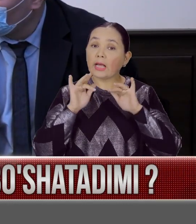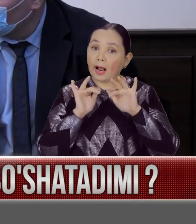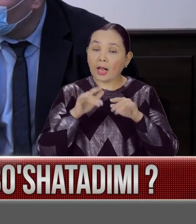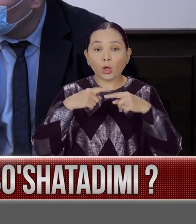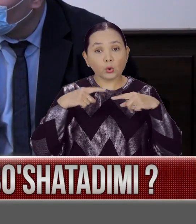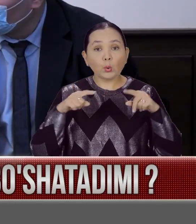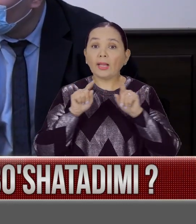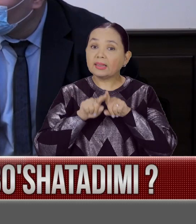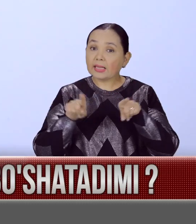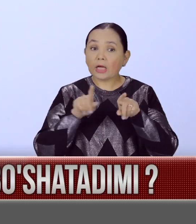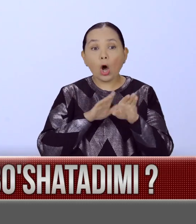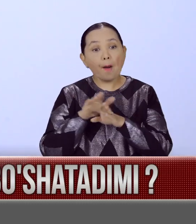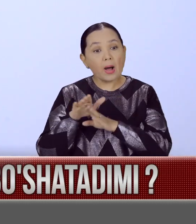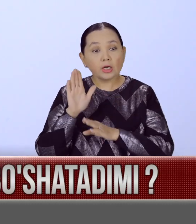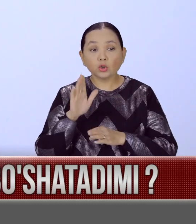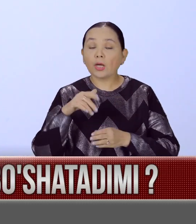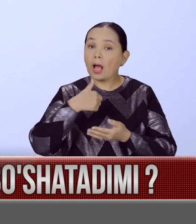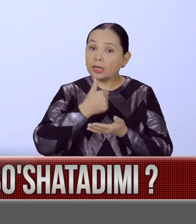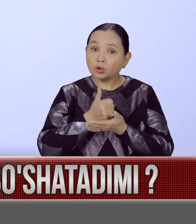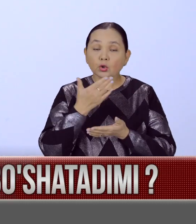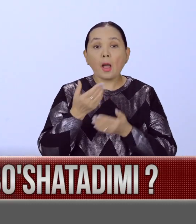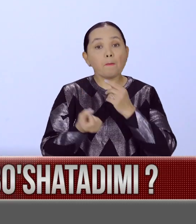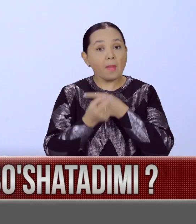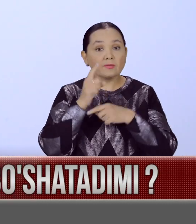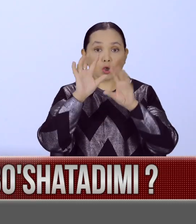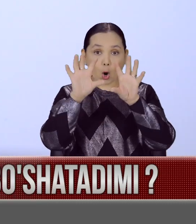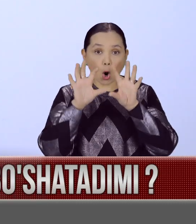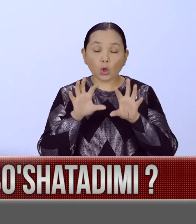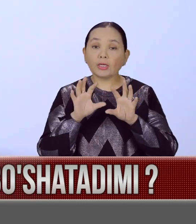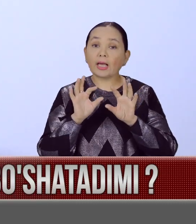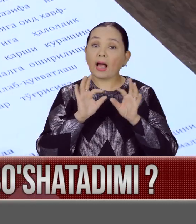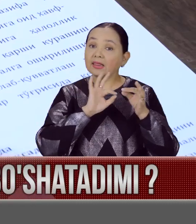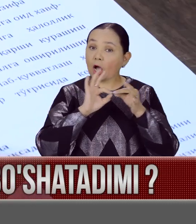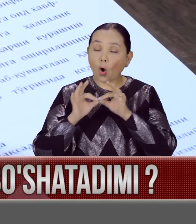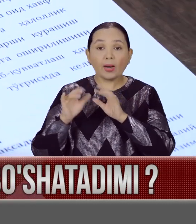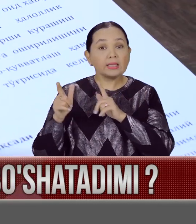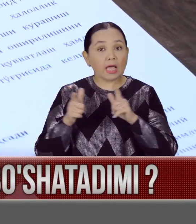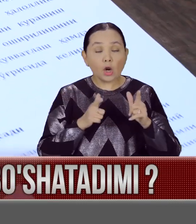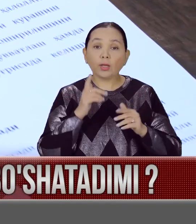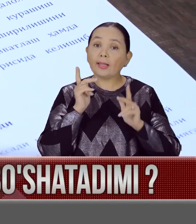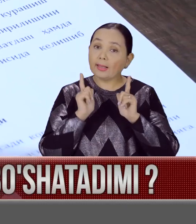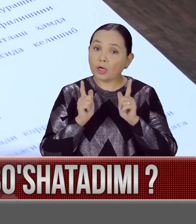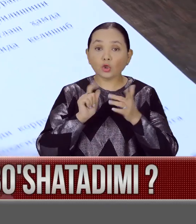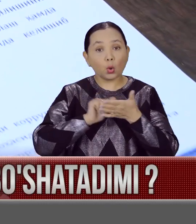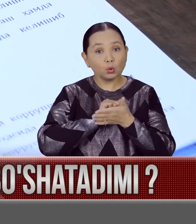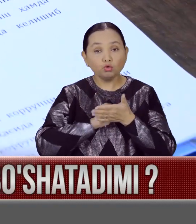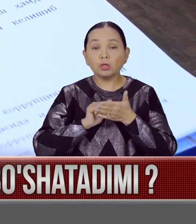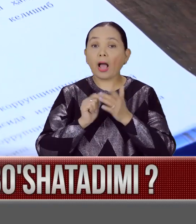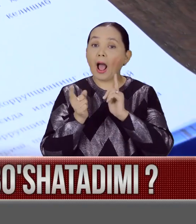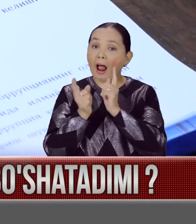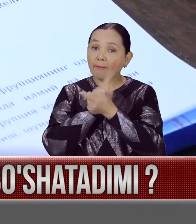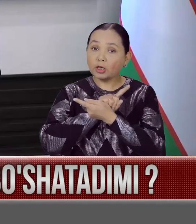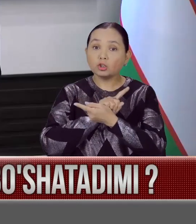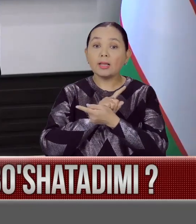turli tadqiqotlarni amalga oshirish va eng asosiysi mavjud qonunchilikni takomillashtirish uchun tayyorlangan kelishuv hujjatining almashinishi